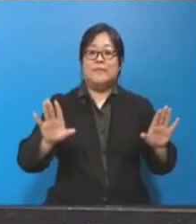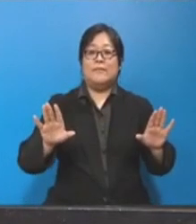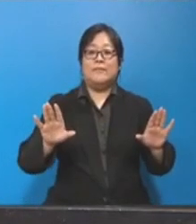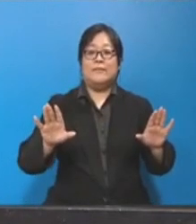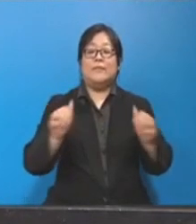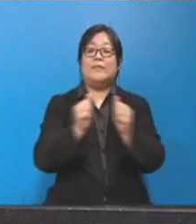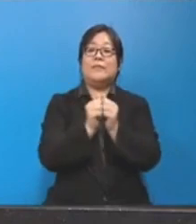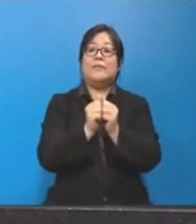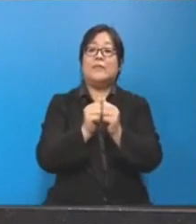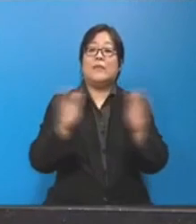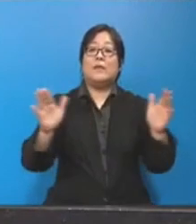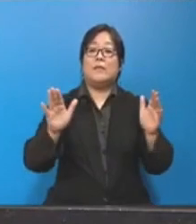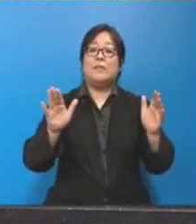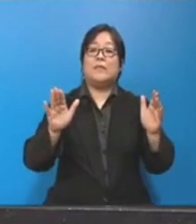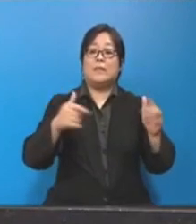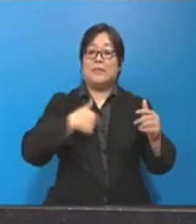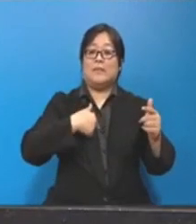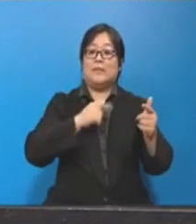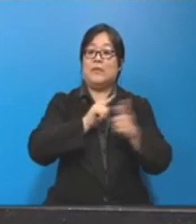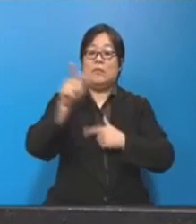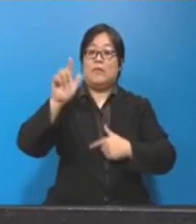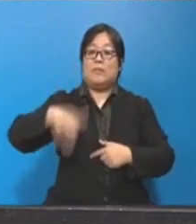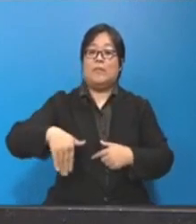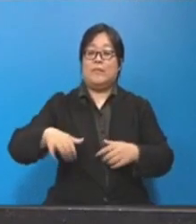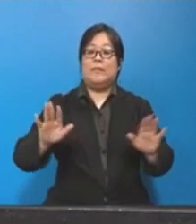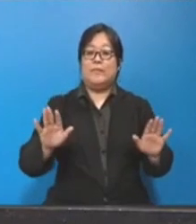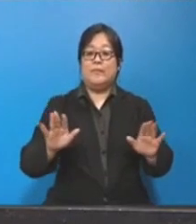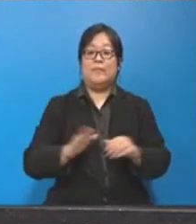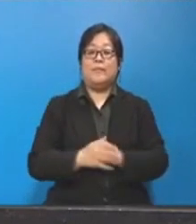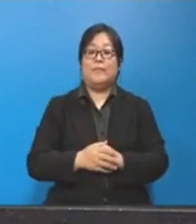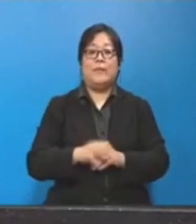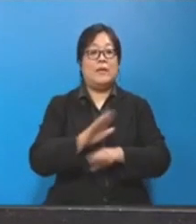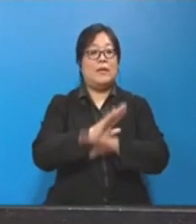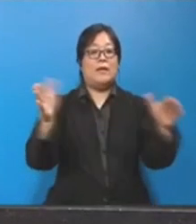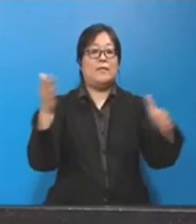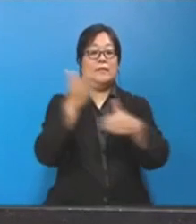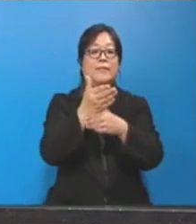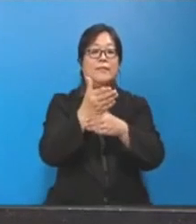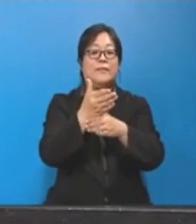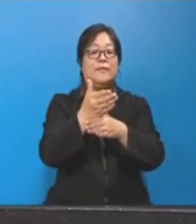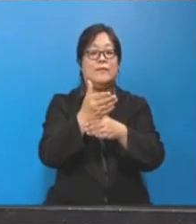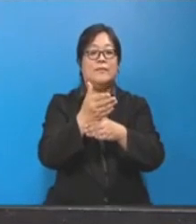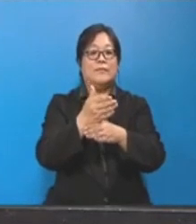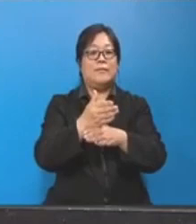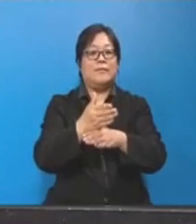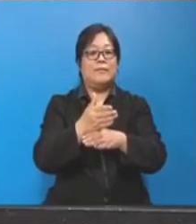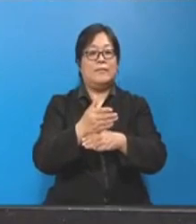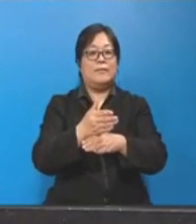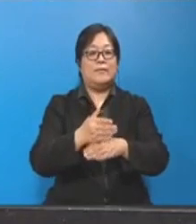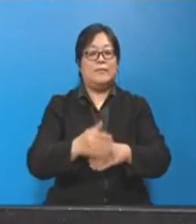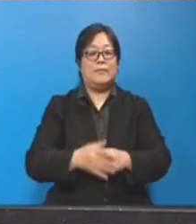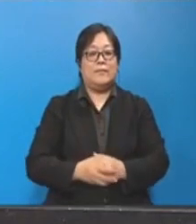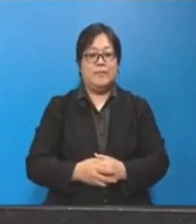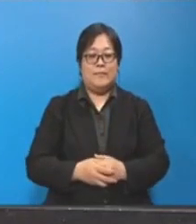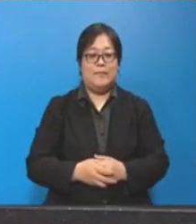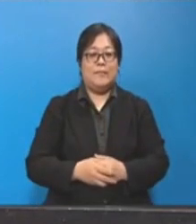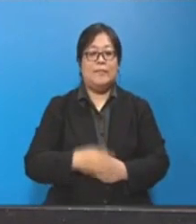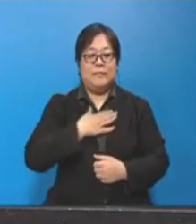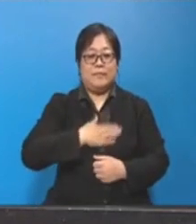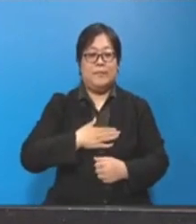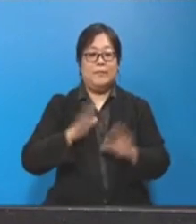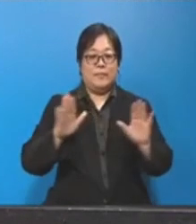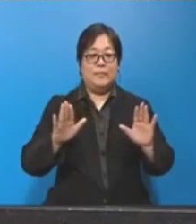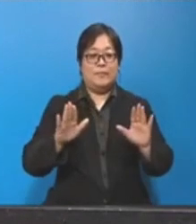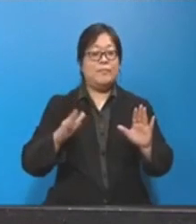tanpa kebenaran saya jangan mencerahkan perkenalkan speaker tolong